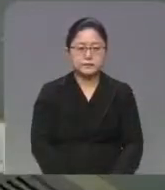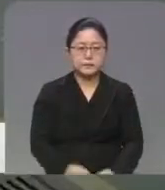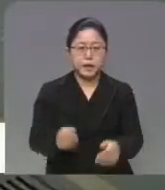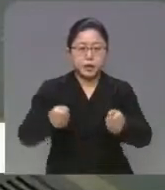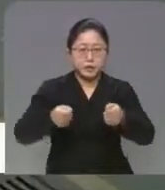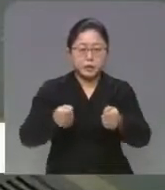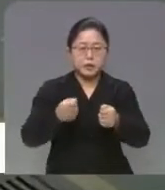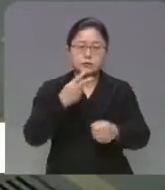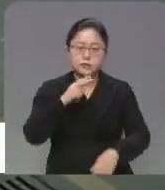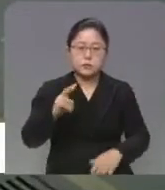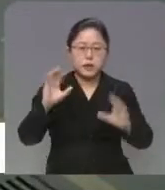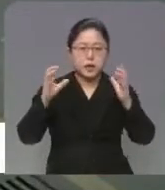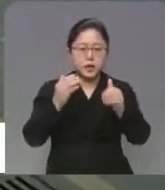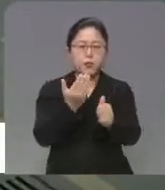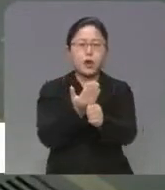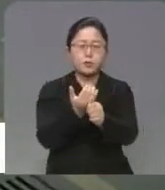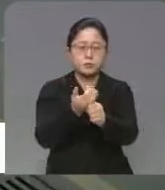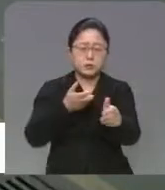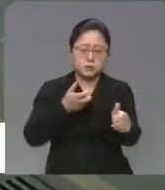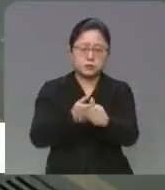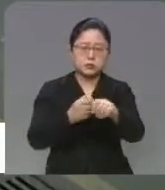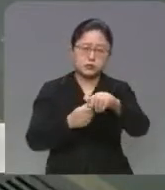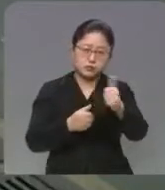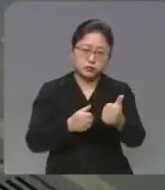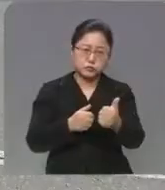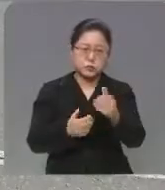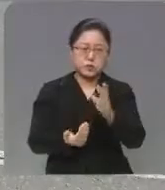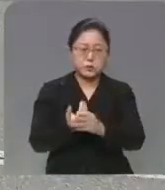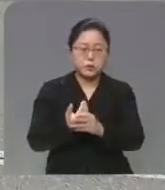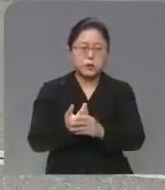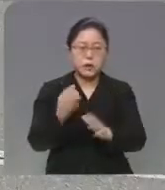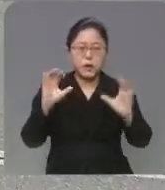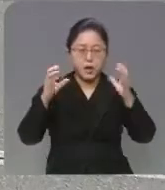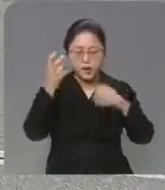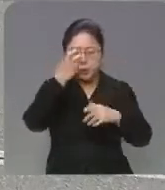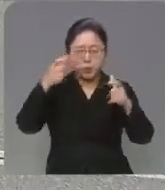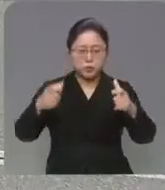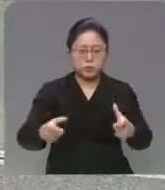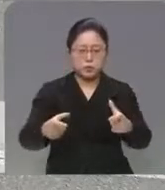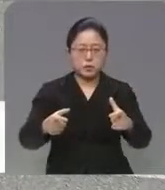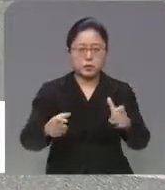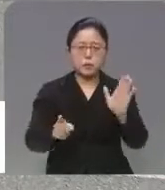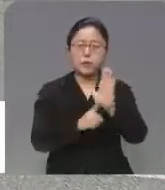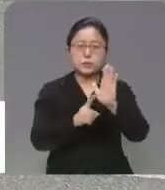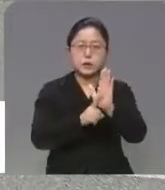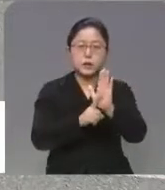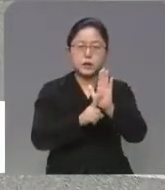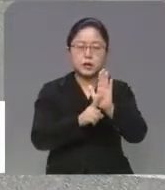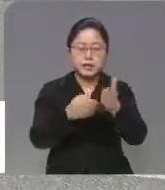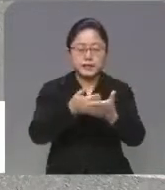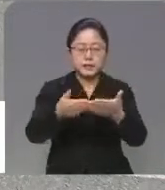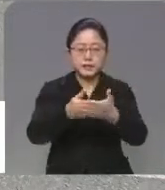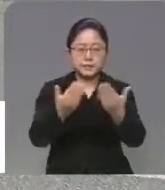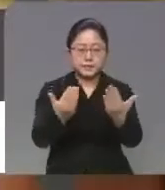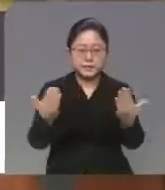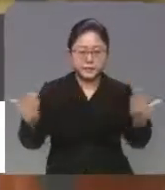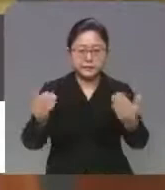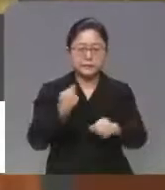유모차에 탄 2살 배기가 화물차에 치여 숨진 횡단보도. 어린이 보호구역을 표시한 울타리에 그림들이